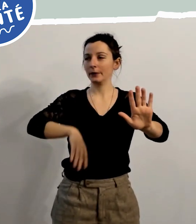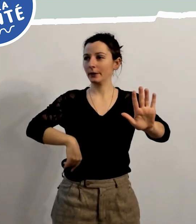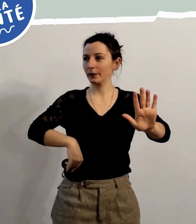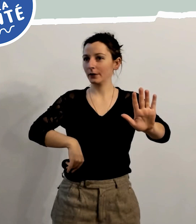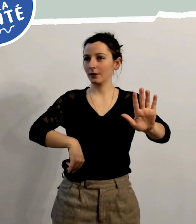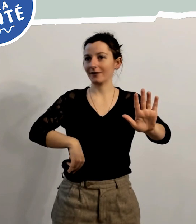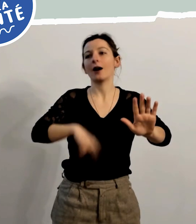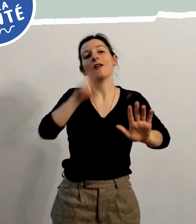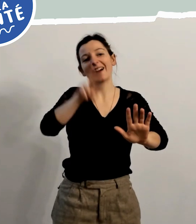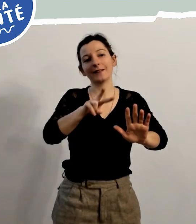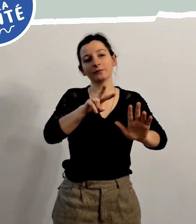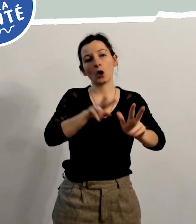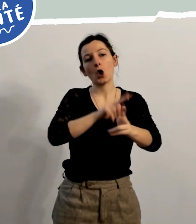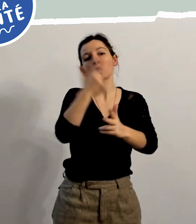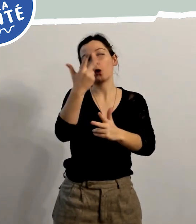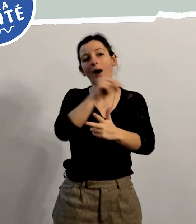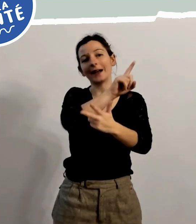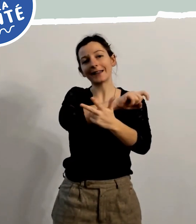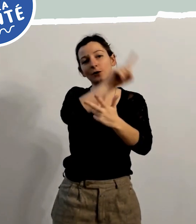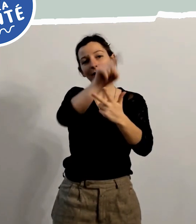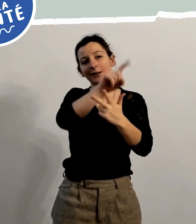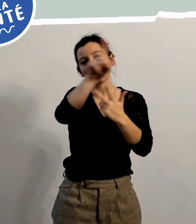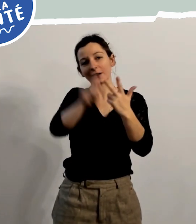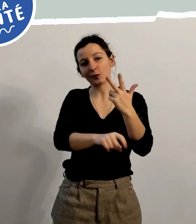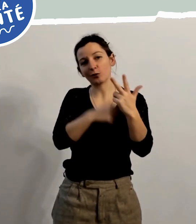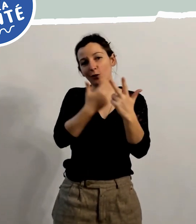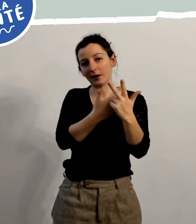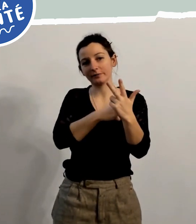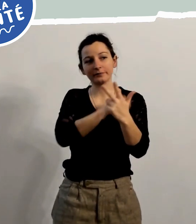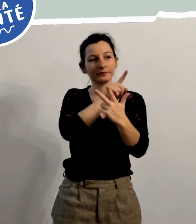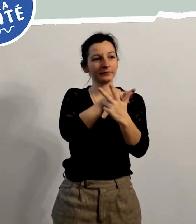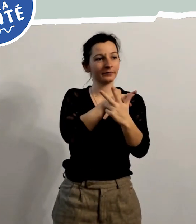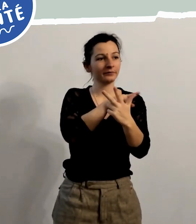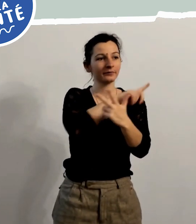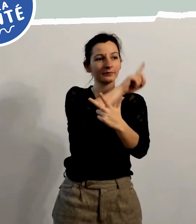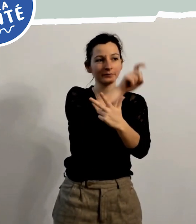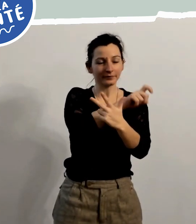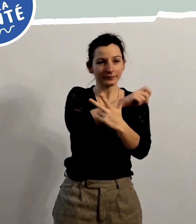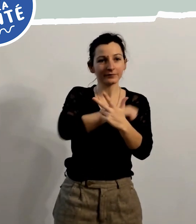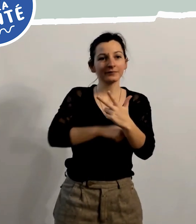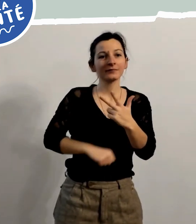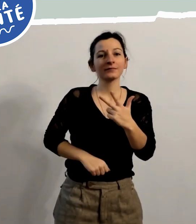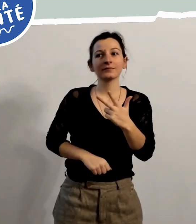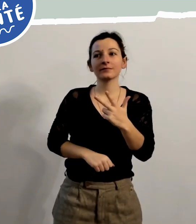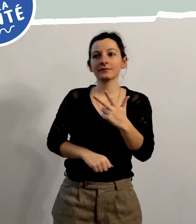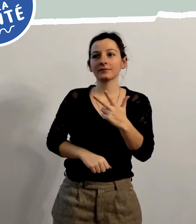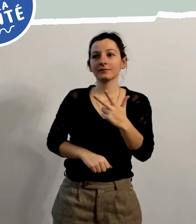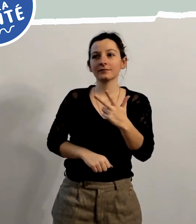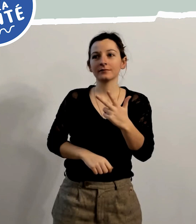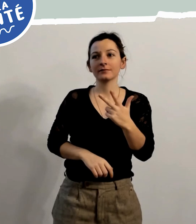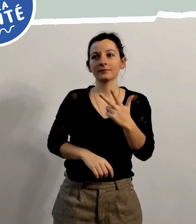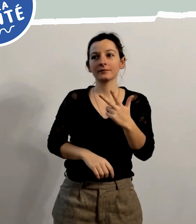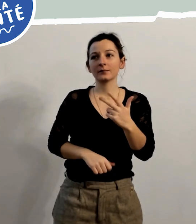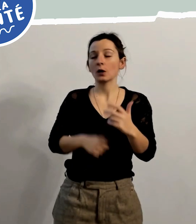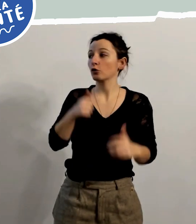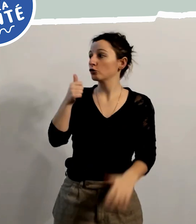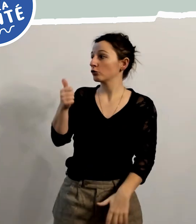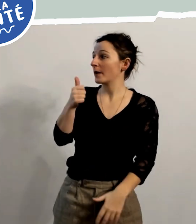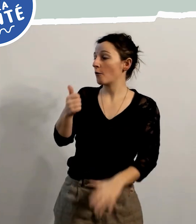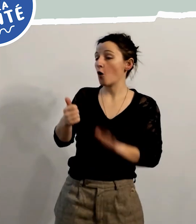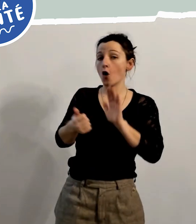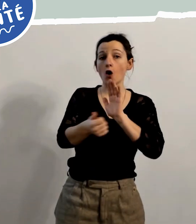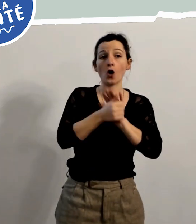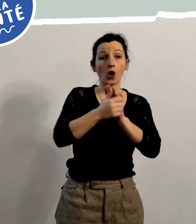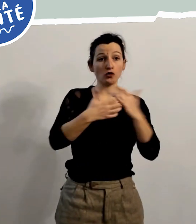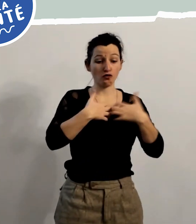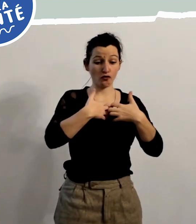j'avais 3 principalement. J'en avais 3. Une, est-ce que, je voulais, en tant que vous êtes vraiment